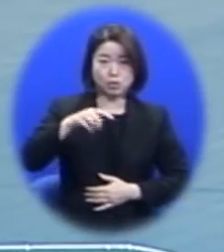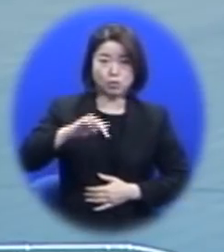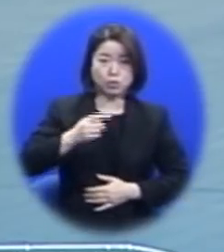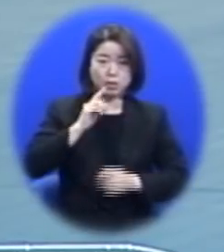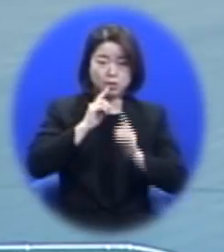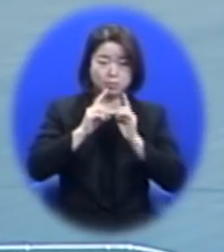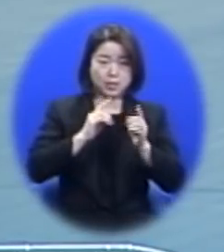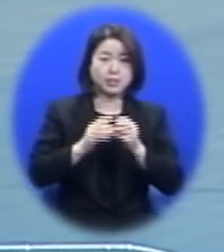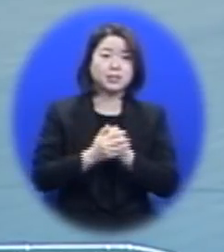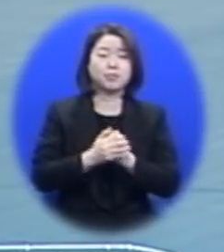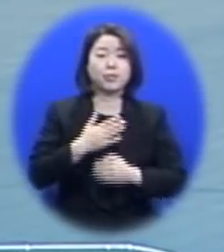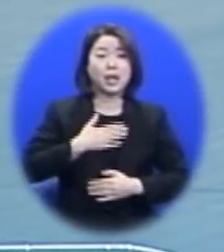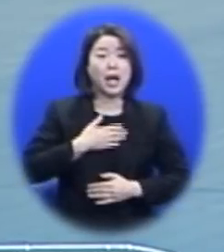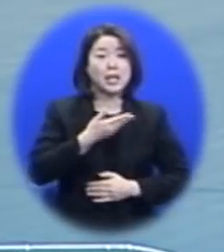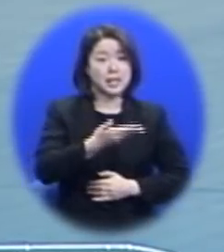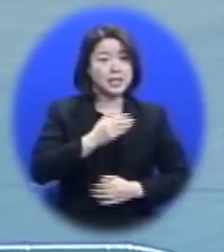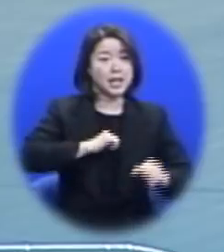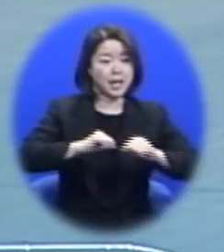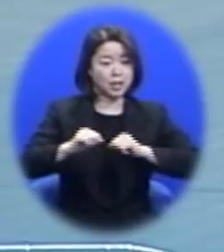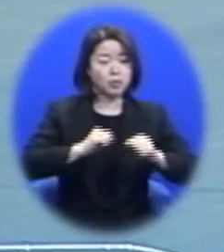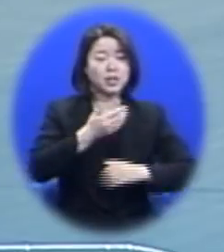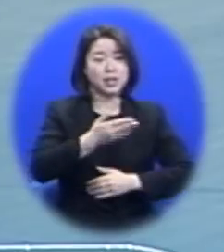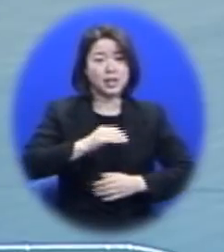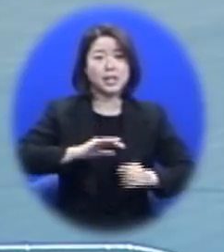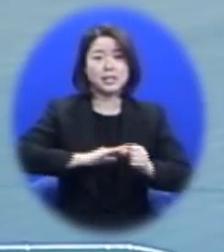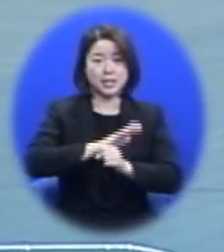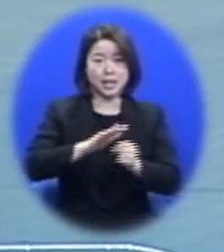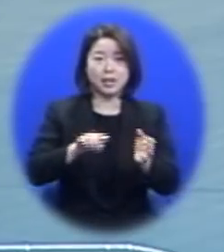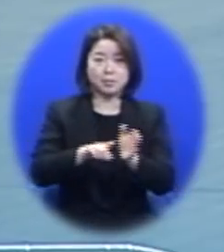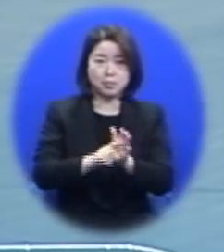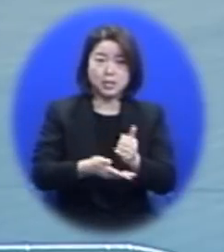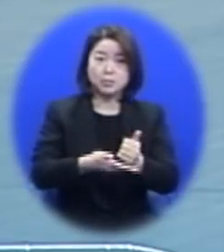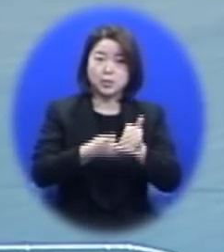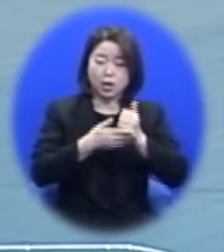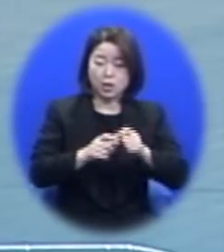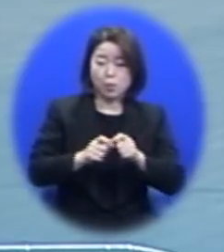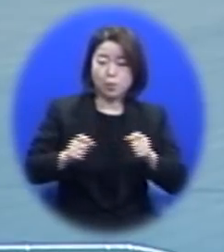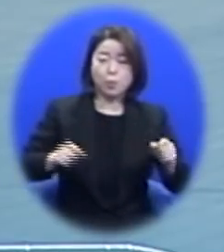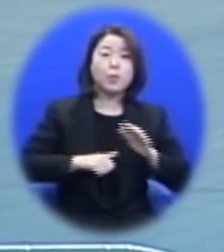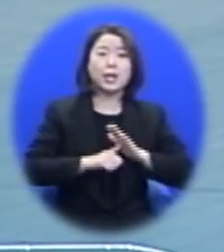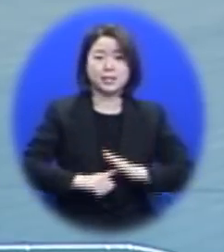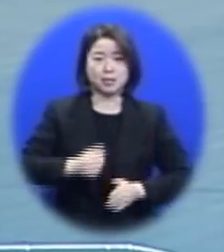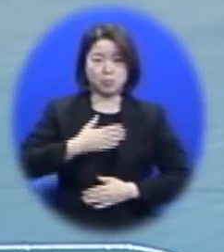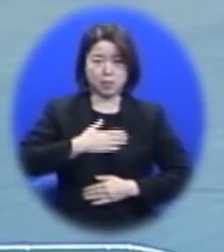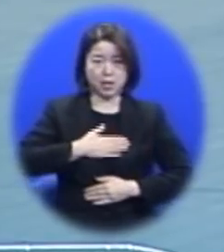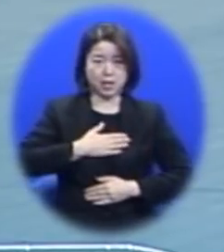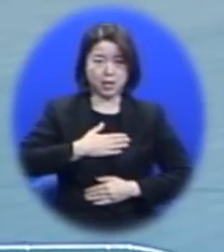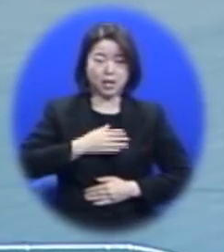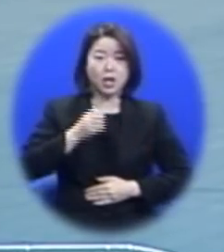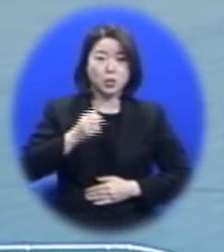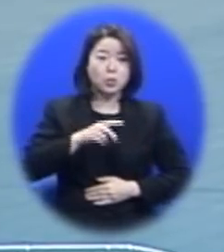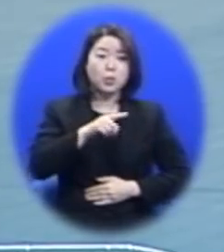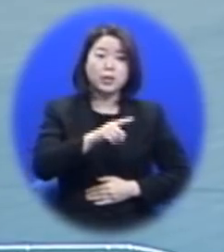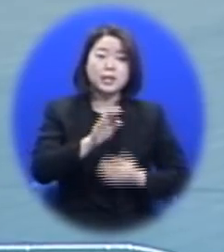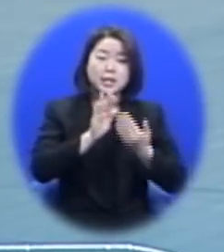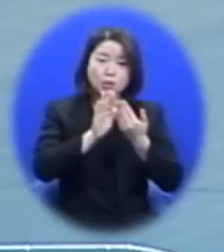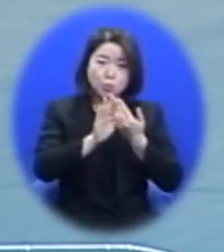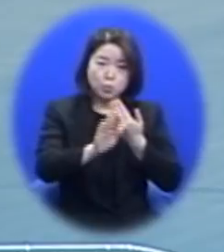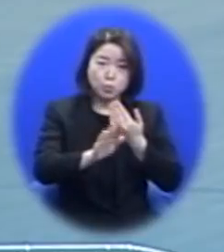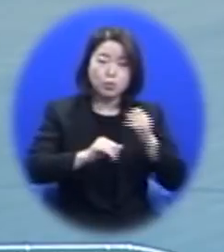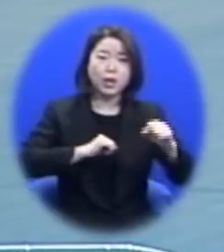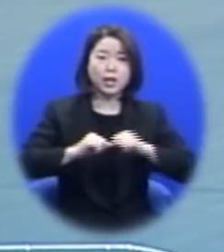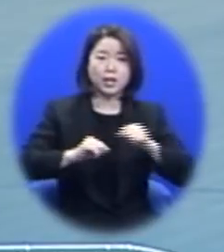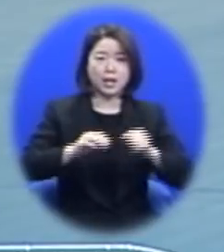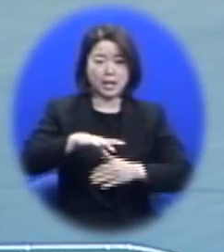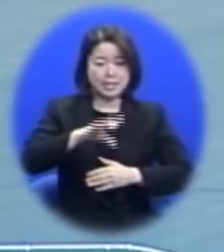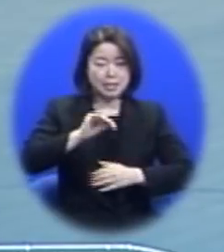내 행위와 내 사랑과 믿음과 섬김과 오래 참음을 알고 또내 나중 행위가 처음 행위보다